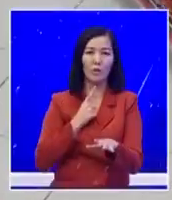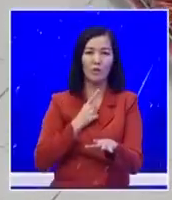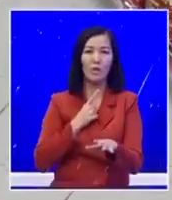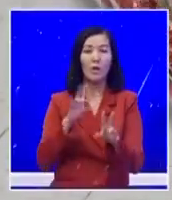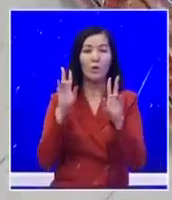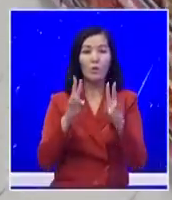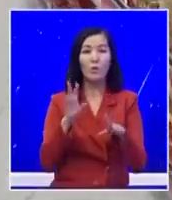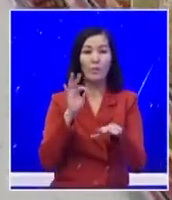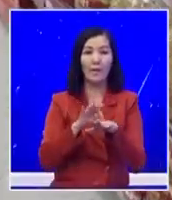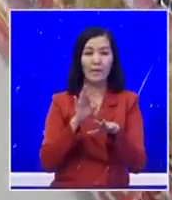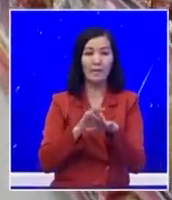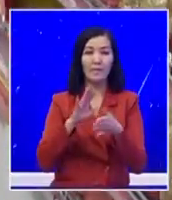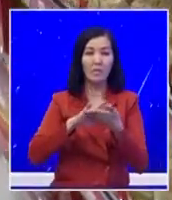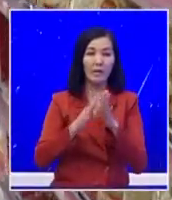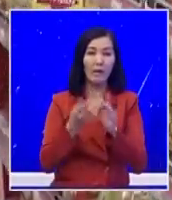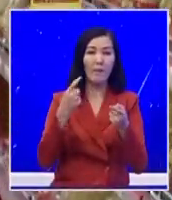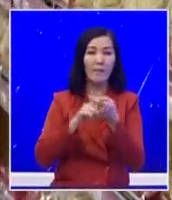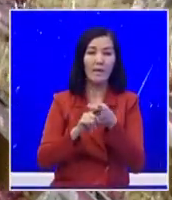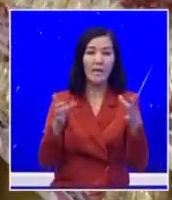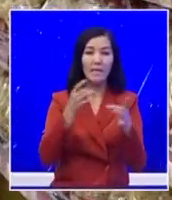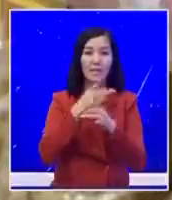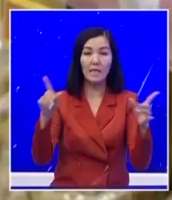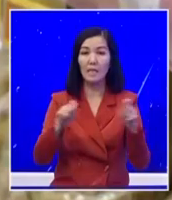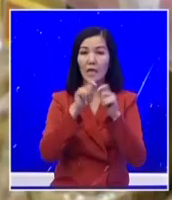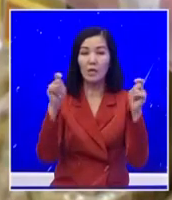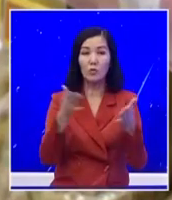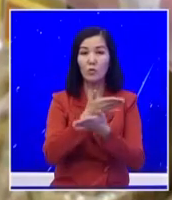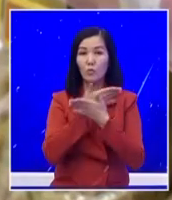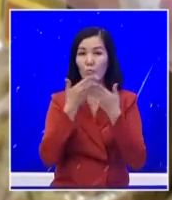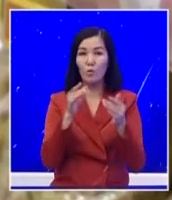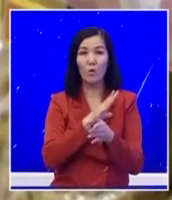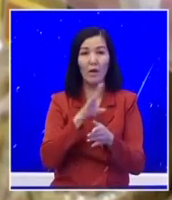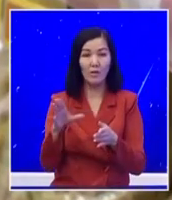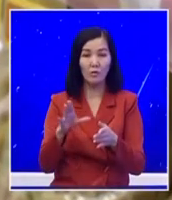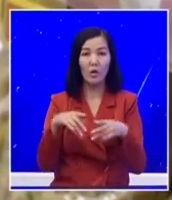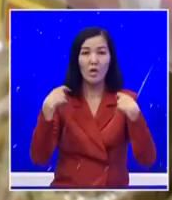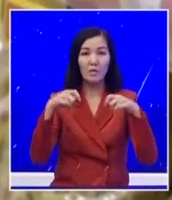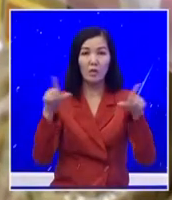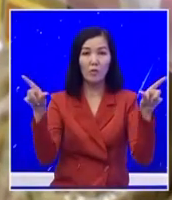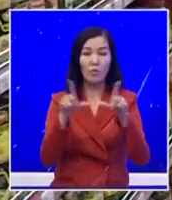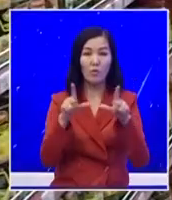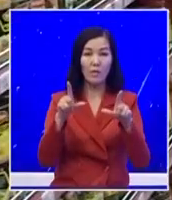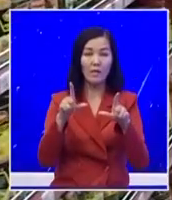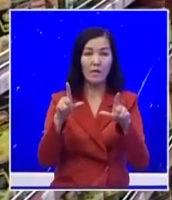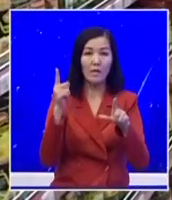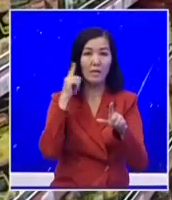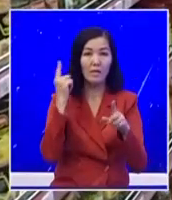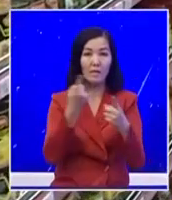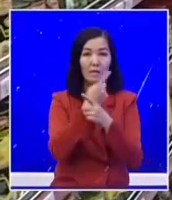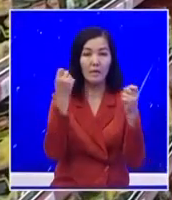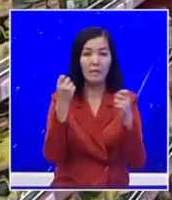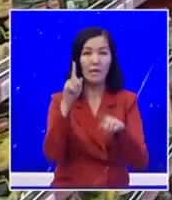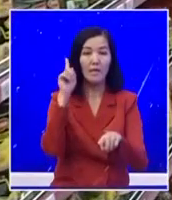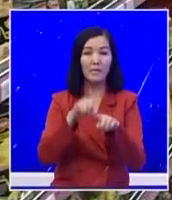Бірақ эпидемиологиялық жағдайға орай салтанатты ашылуы болмады. Бірақ бұл сауда орталығы туралы хабарды тұтынушылар арасында